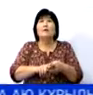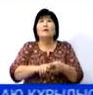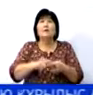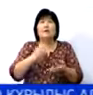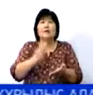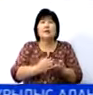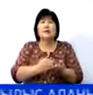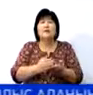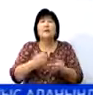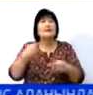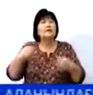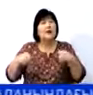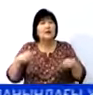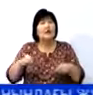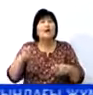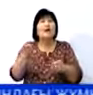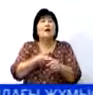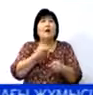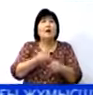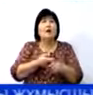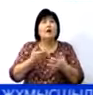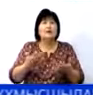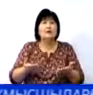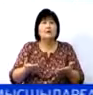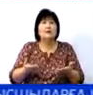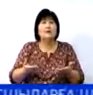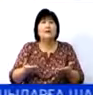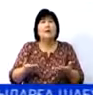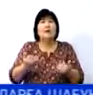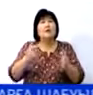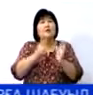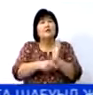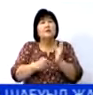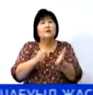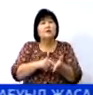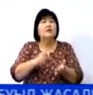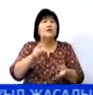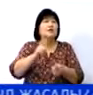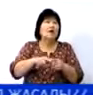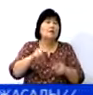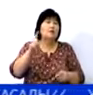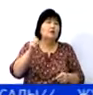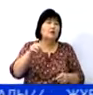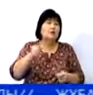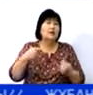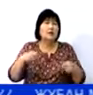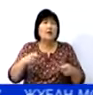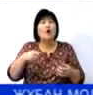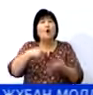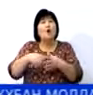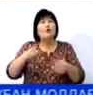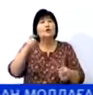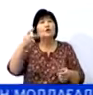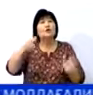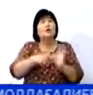белгіленген бағада сатылады. Яғни картоп 100 теңгеден, пияз 70 теңгеден, сәбіз 100 теңгеден саудалануда, ұн 127